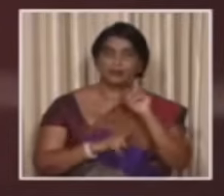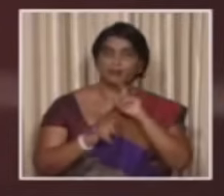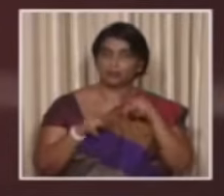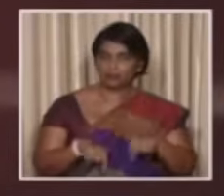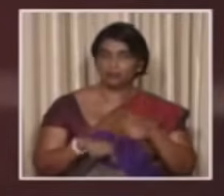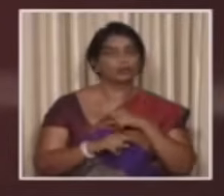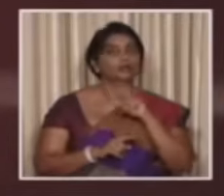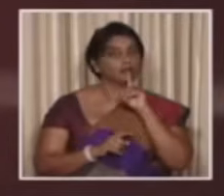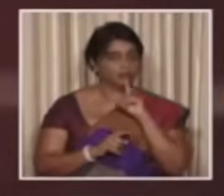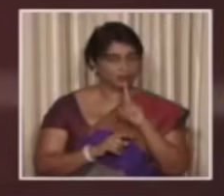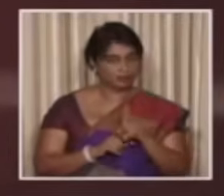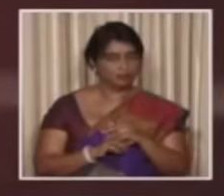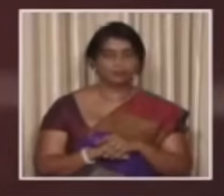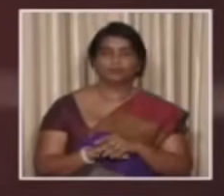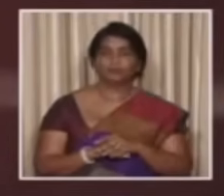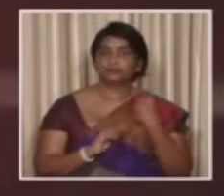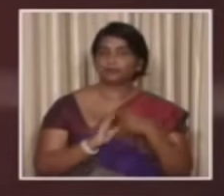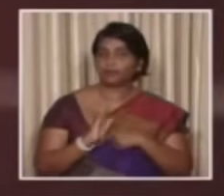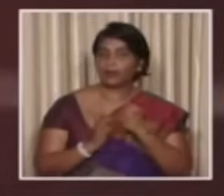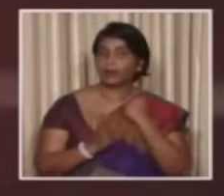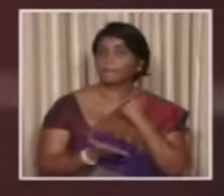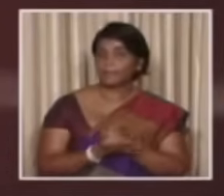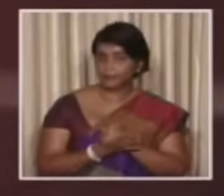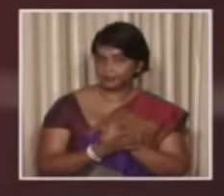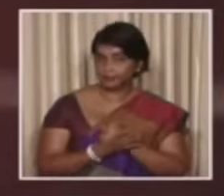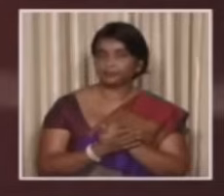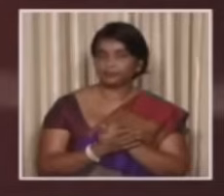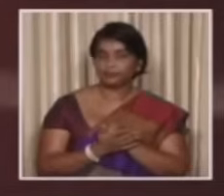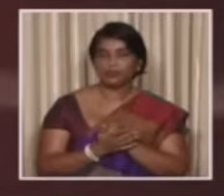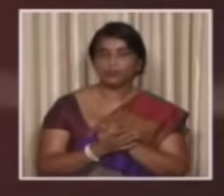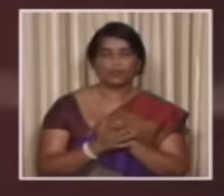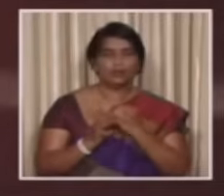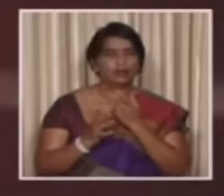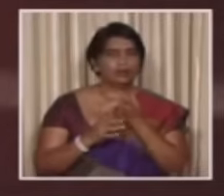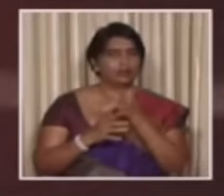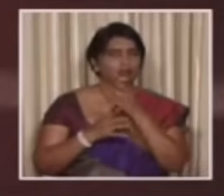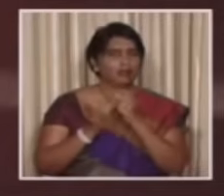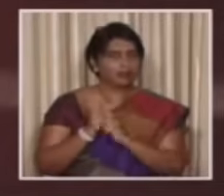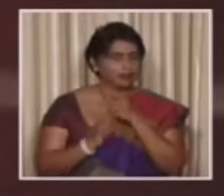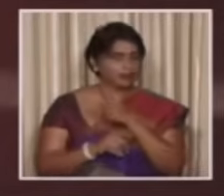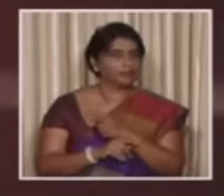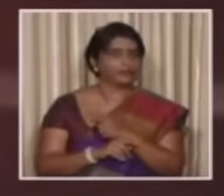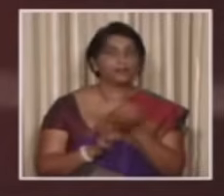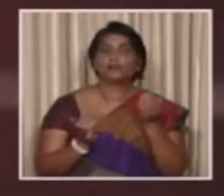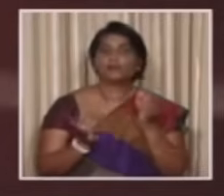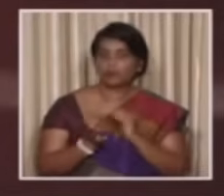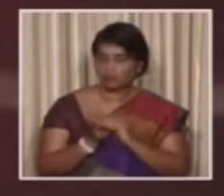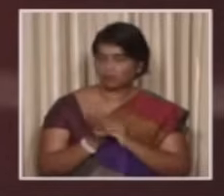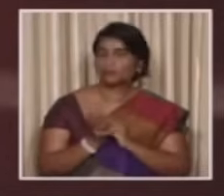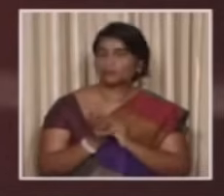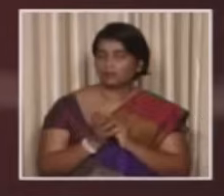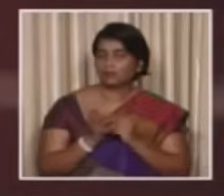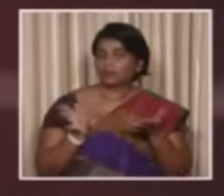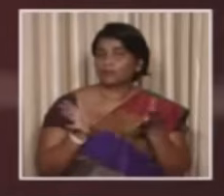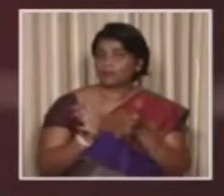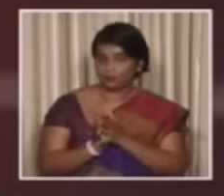පාර්ලිමේන්තුවේදී කිව්වා ශ්‍රී ලංකා මහ බැංකුවට මර්කන්ටයිල් ක්‍රෙඩිට් සමාගම නැවතත් රිහැබිලිටේට් කරන්න